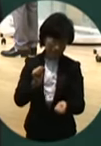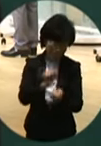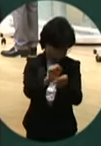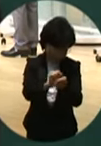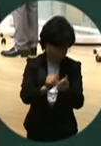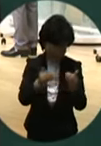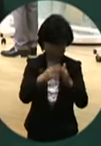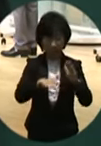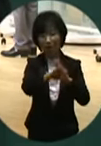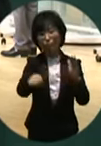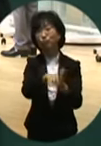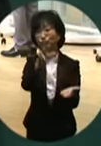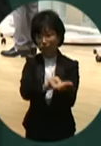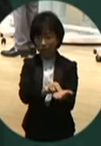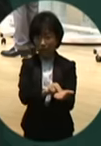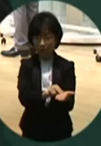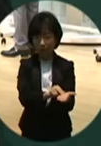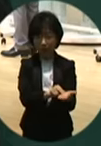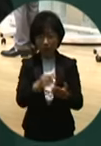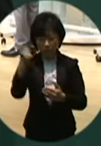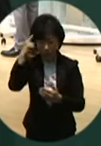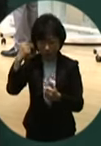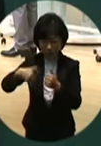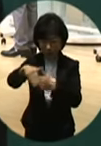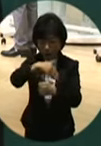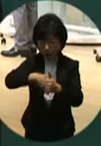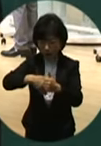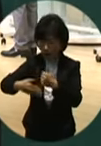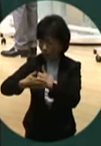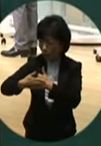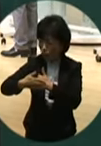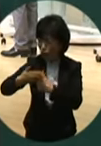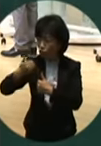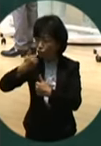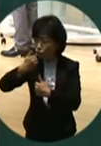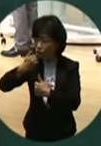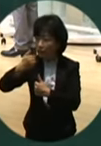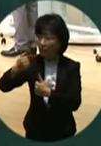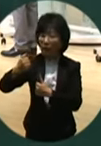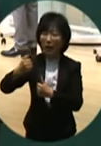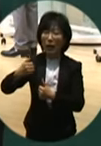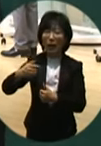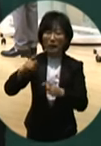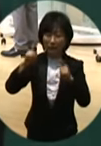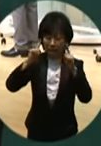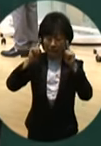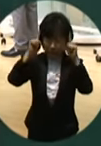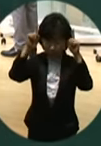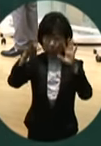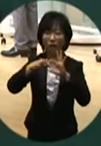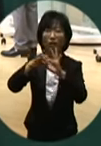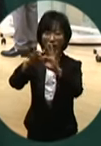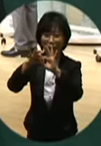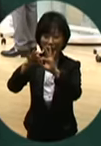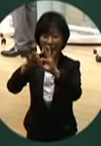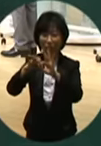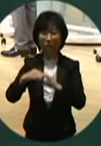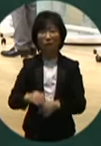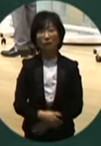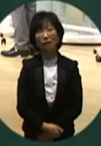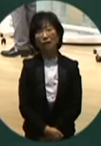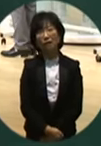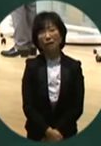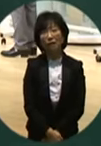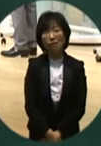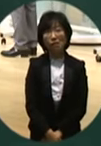of course, 알고 봤더니 배경이 지옥이라. And because their background is actually hell. 저는 이분에다는 확실한 증거를 본 겁니다. So I